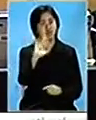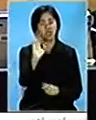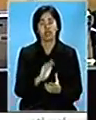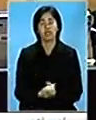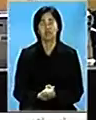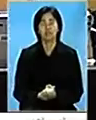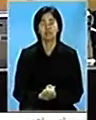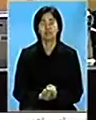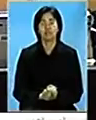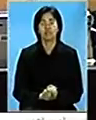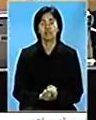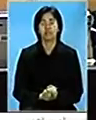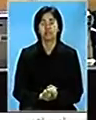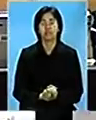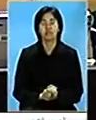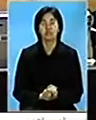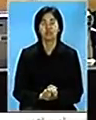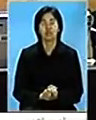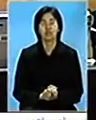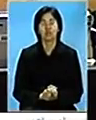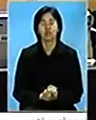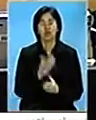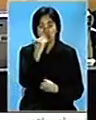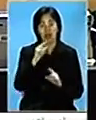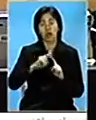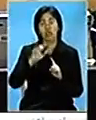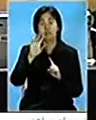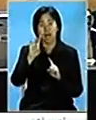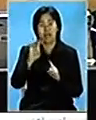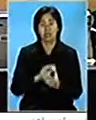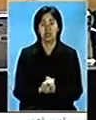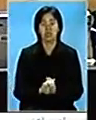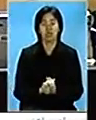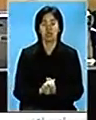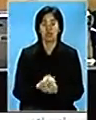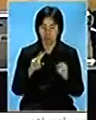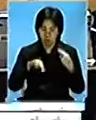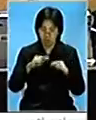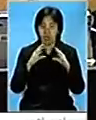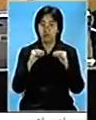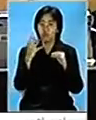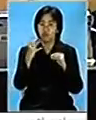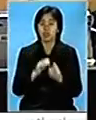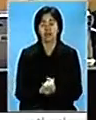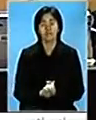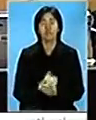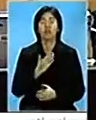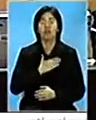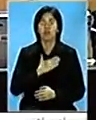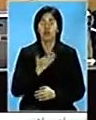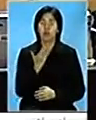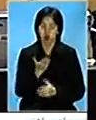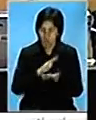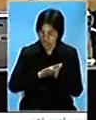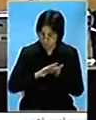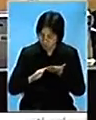ครับอย่างนั้นท่านสมาชิกก็ประท้วงผมในข้อ8สิครับว่าผมไม่ควบคุมการประชุมผมก็บอกว่าขอให้รักษาม